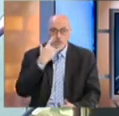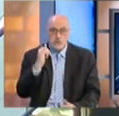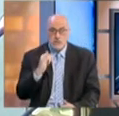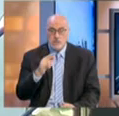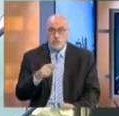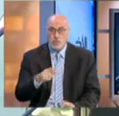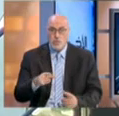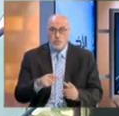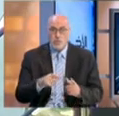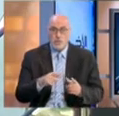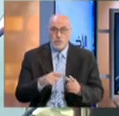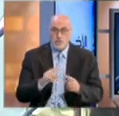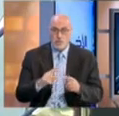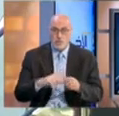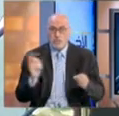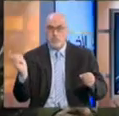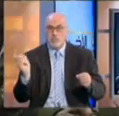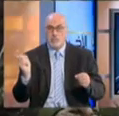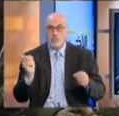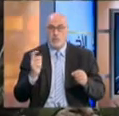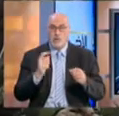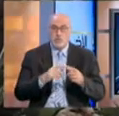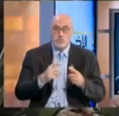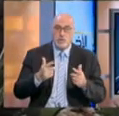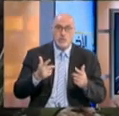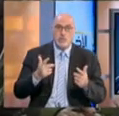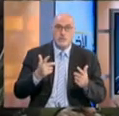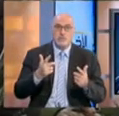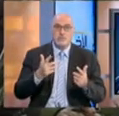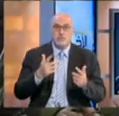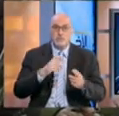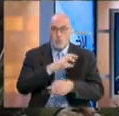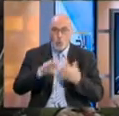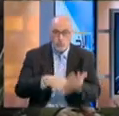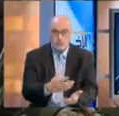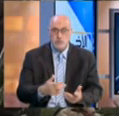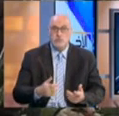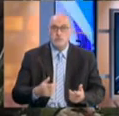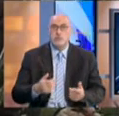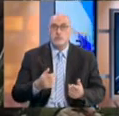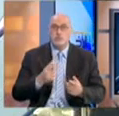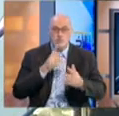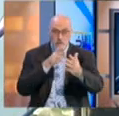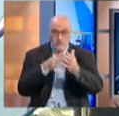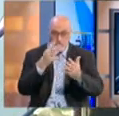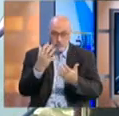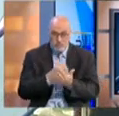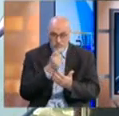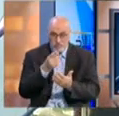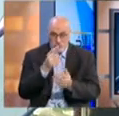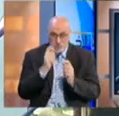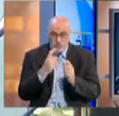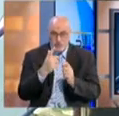المجموعة الوطنية وحمل السلاح واستعمال العنف لتحقيق أهداف